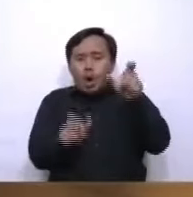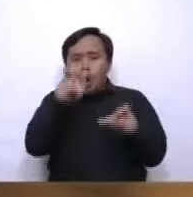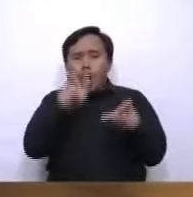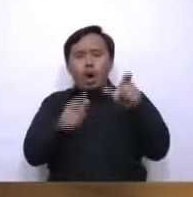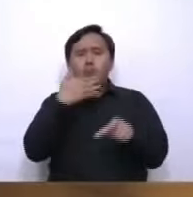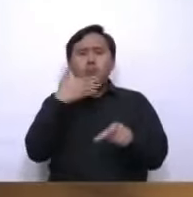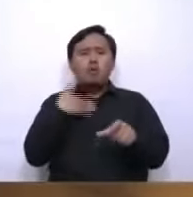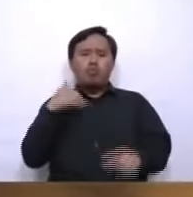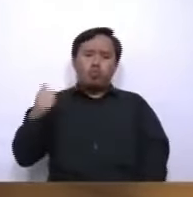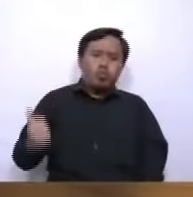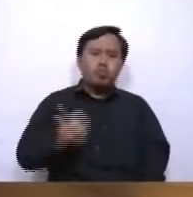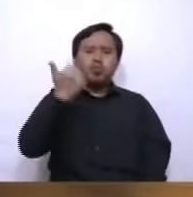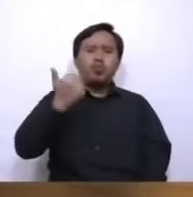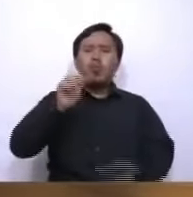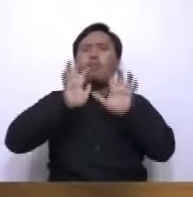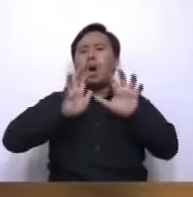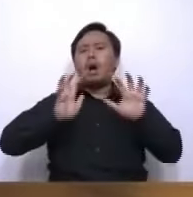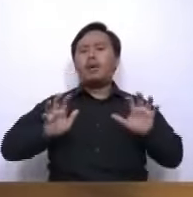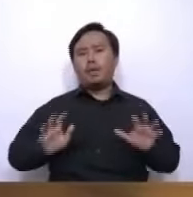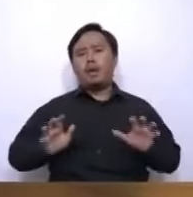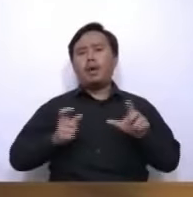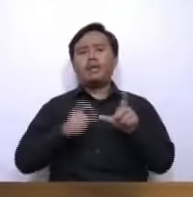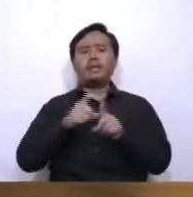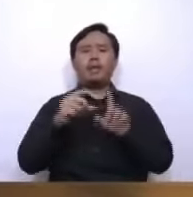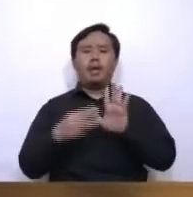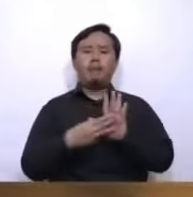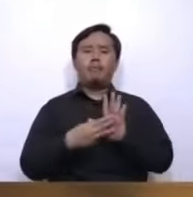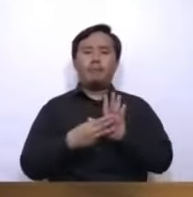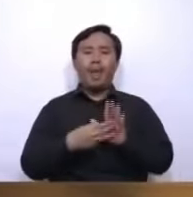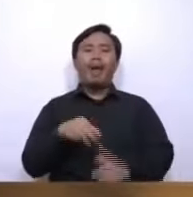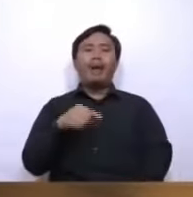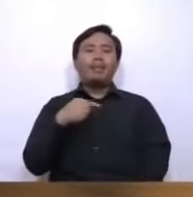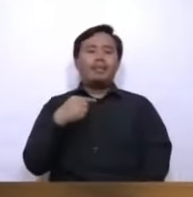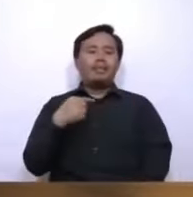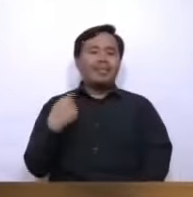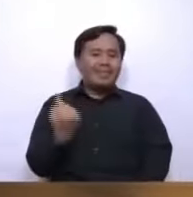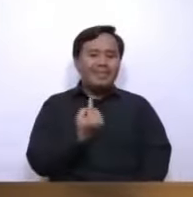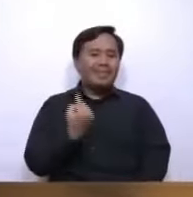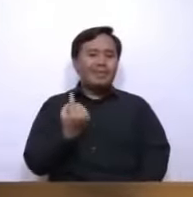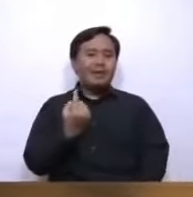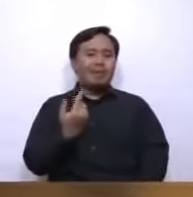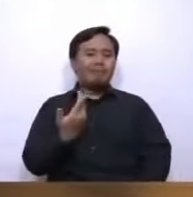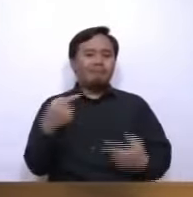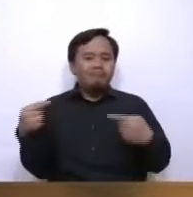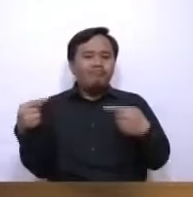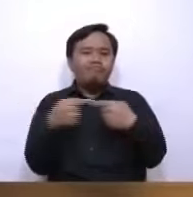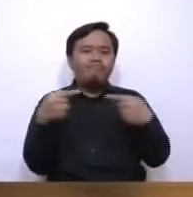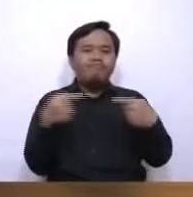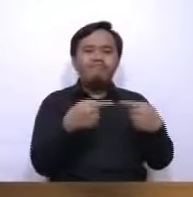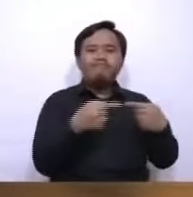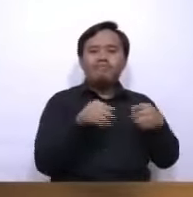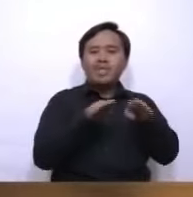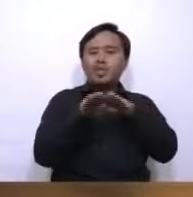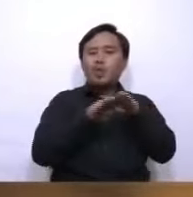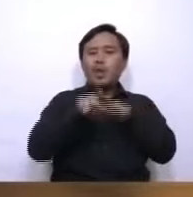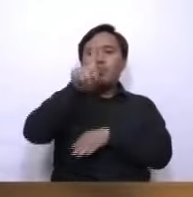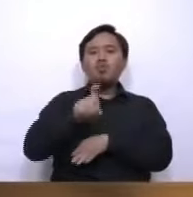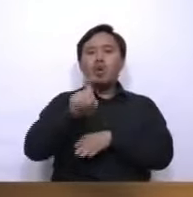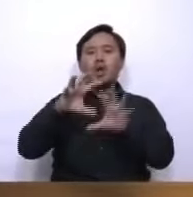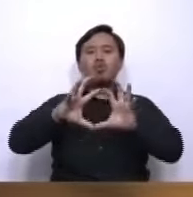memiliki keunggulan SDM. Oleh karena itu, kita akan linkkan dengan berbagai kebutuhan di tingkat